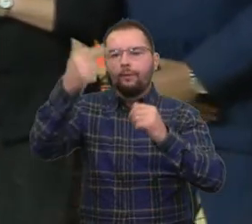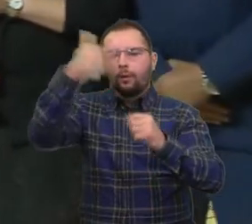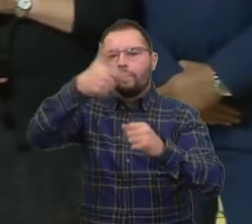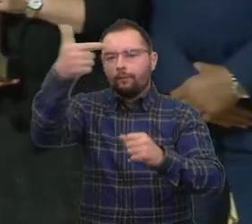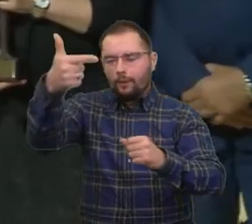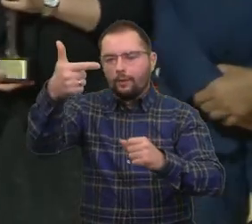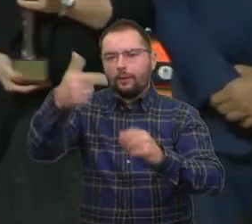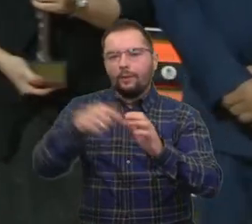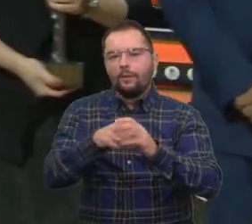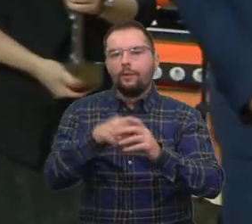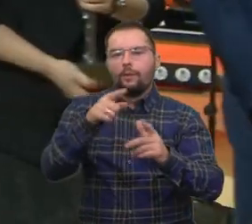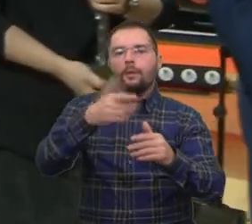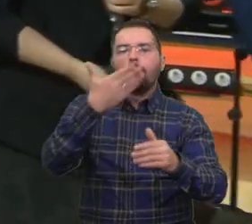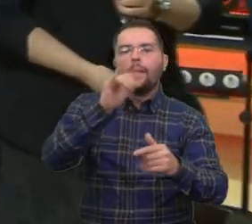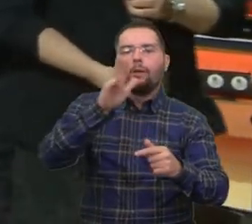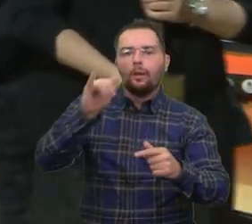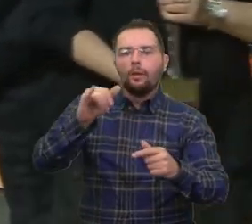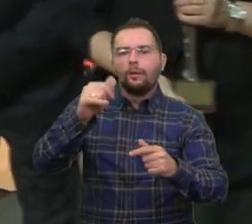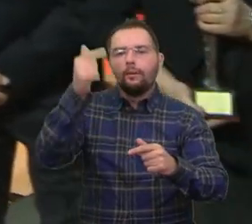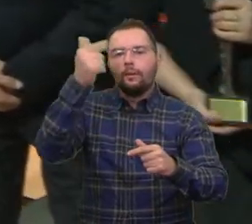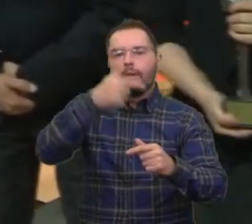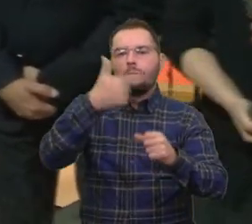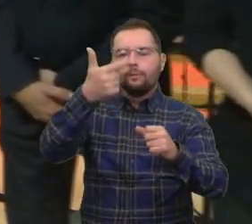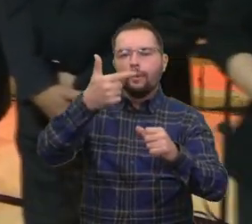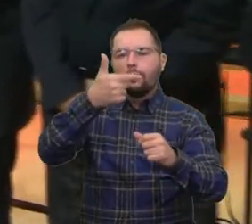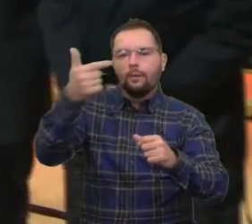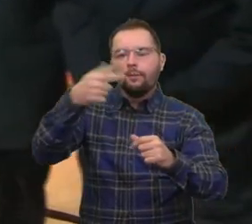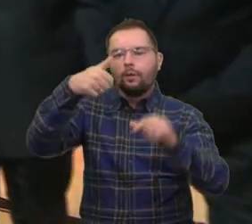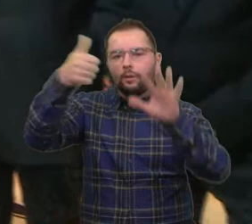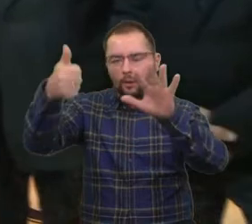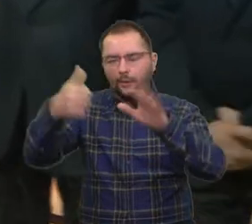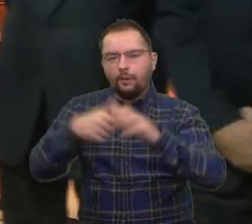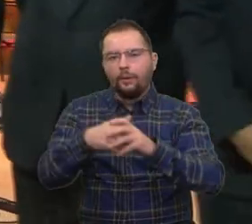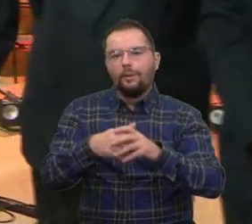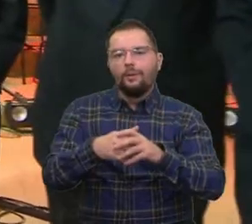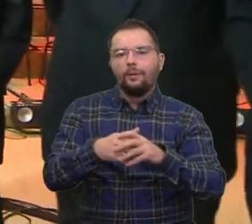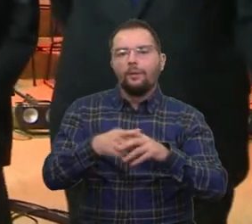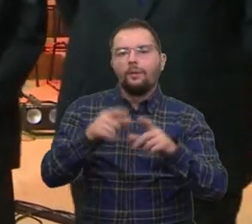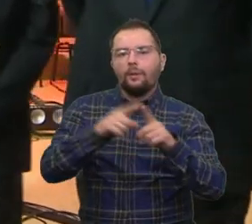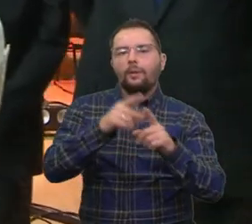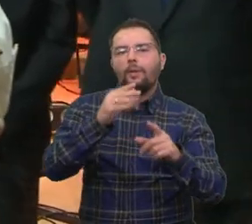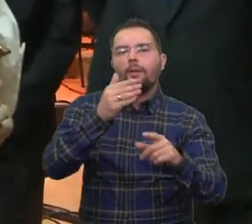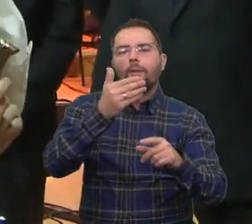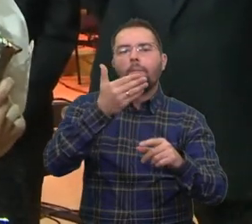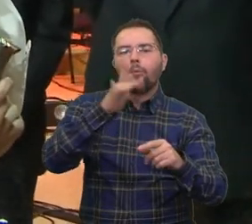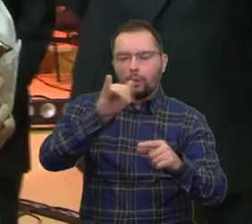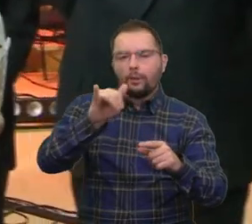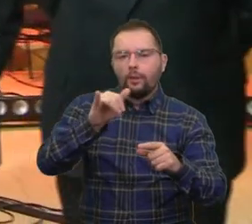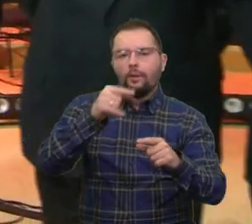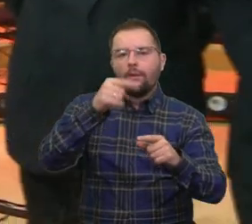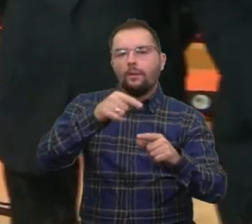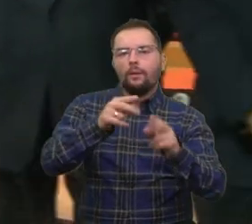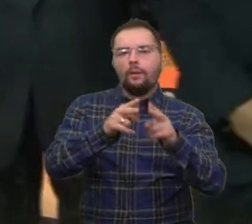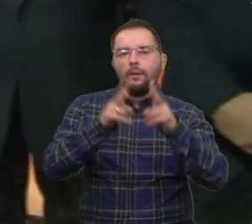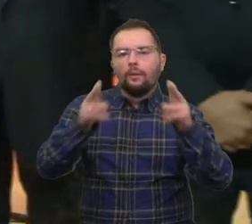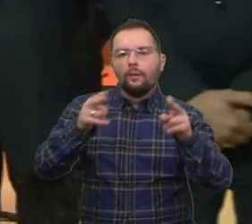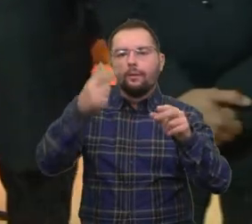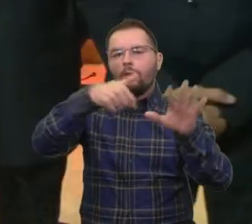1998-2002. Pan Michał Czarski, rok 2002-2006, statuetka dla pana marszałka Moszyńskiego za